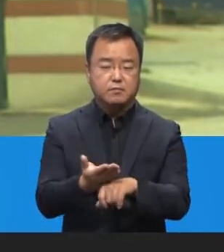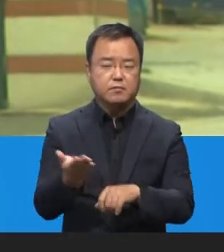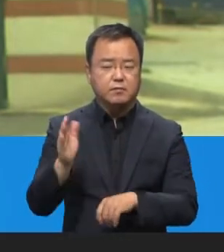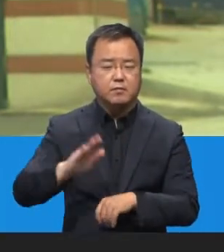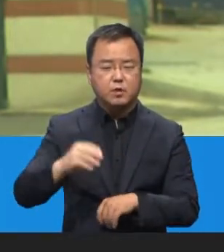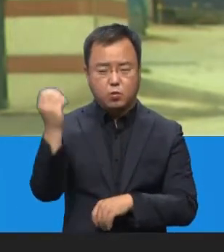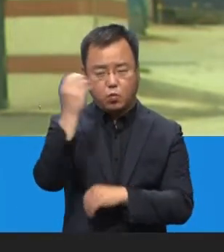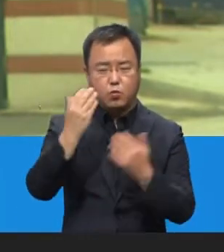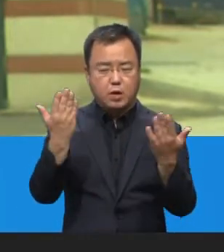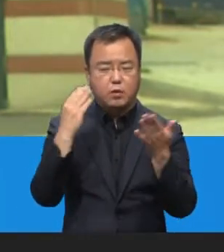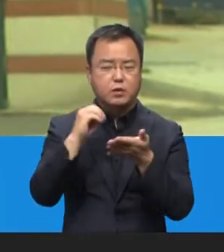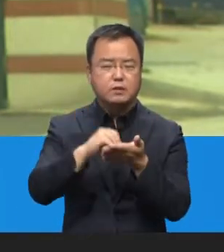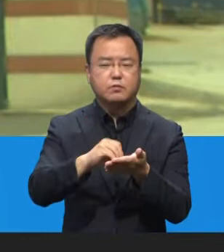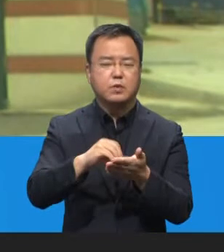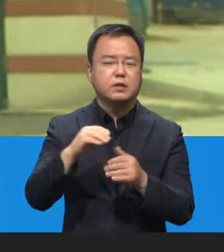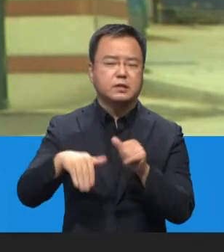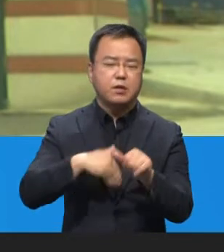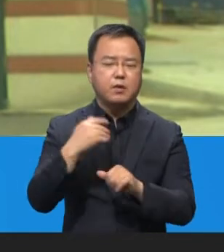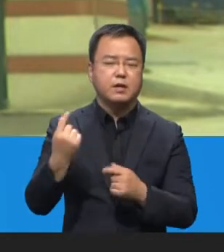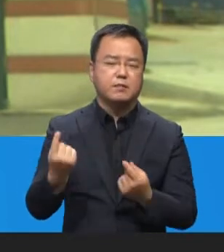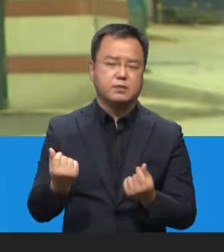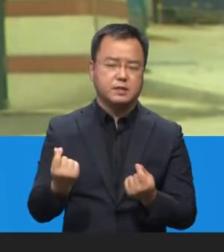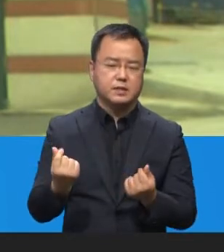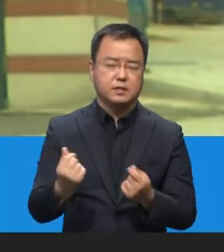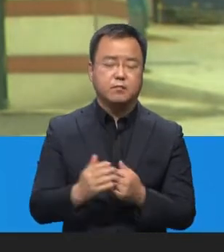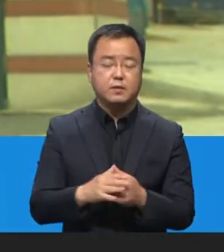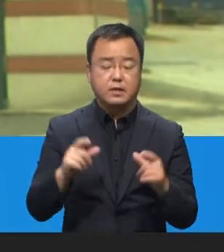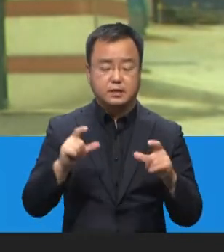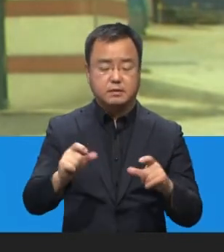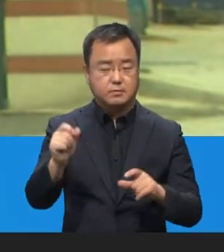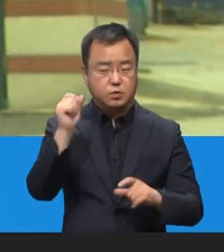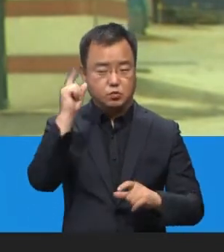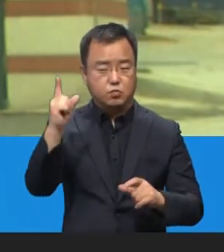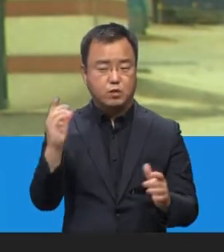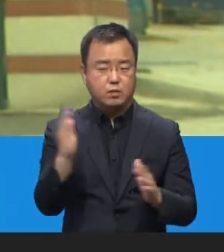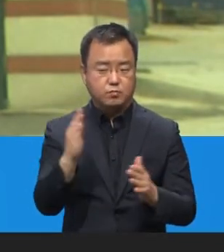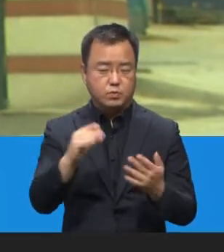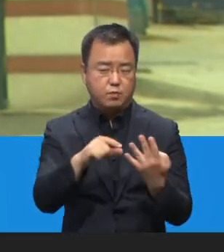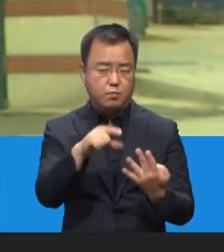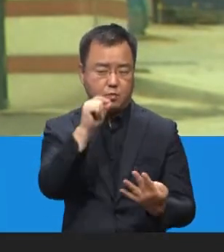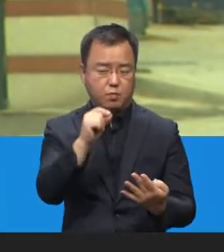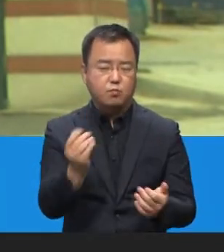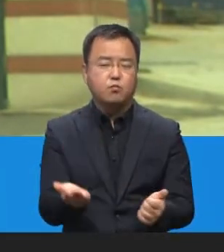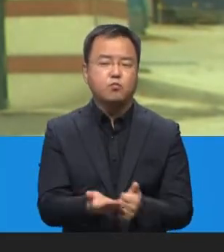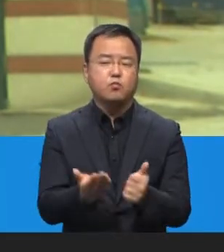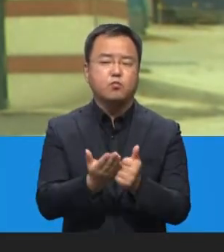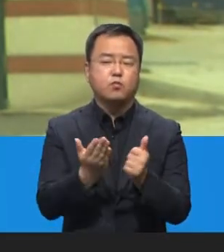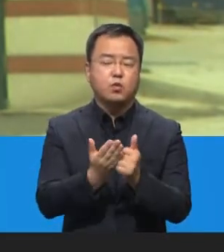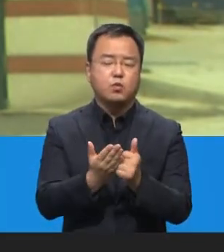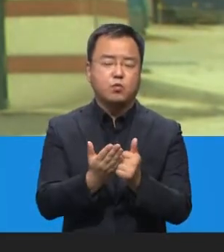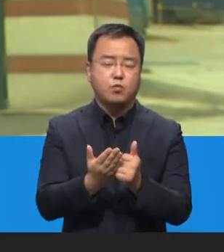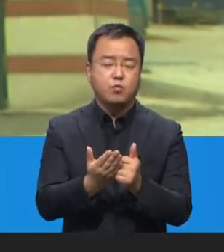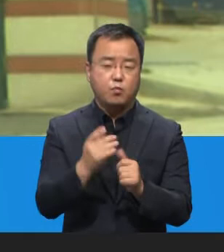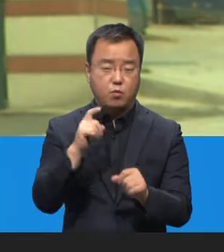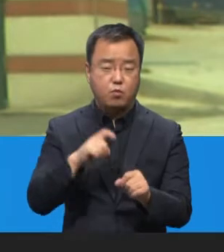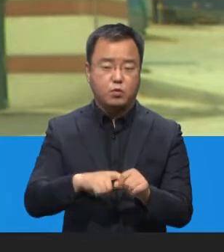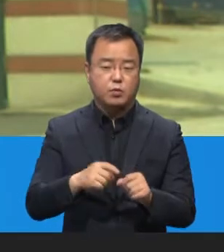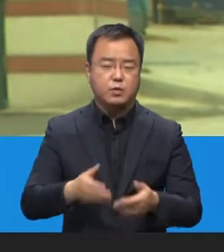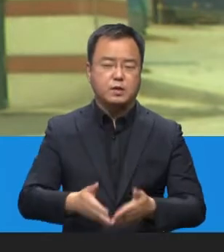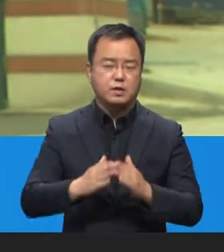것으로 나타났습니다 지역의 인재를 선발하고 육성하기 위해 설립된 영재학교 입 학생도 수도권 쏠림 이